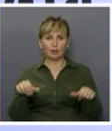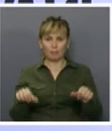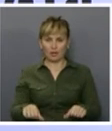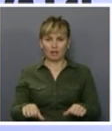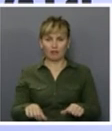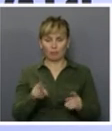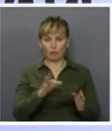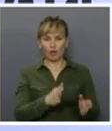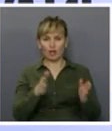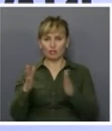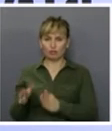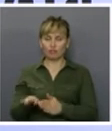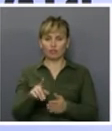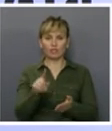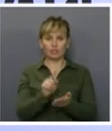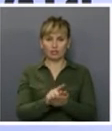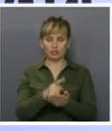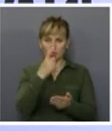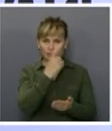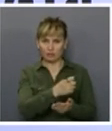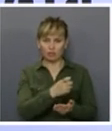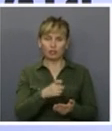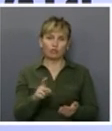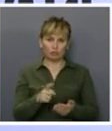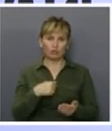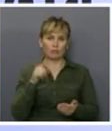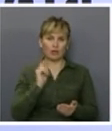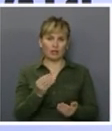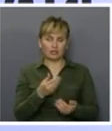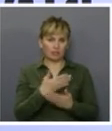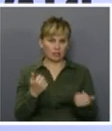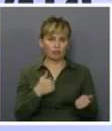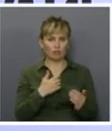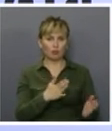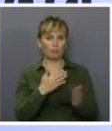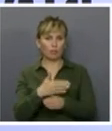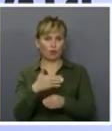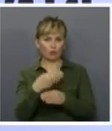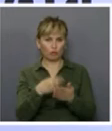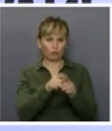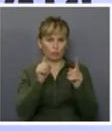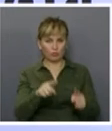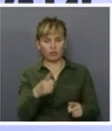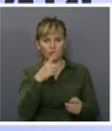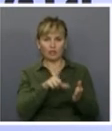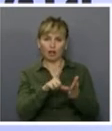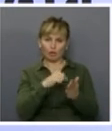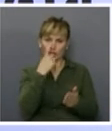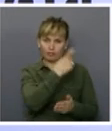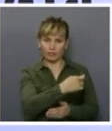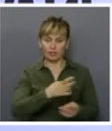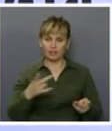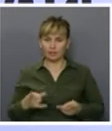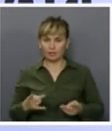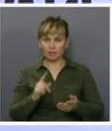по отсрочке, то есть вы должны поставить департамент госдоходов о том, что, допустим, у вас нет сейчас возможности приобрести тот или иной аппарат, но вы его